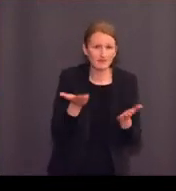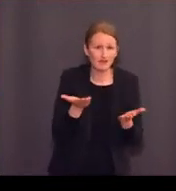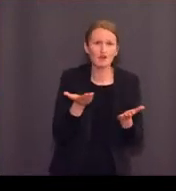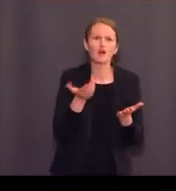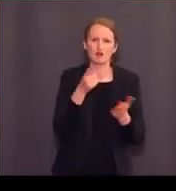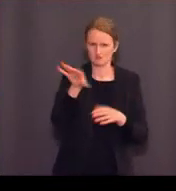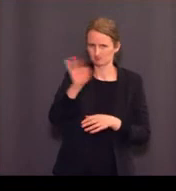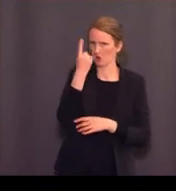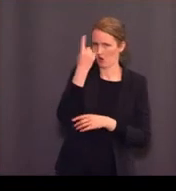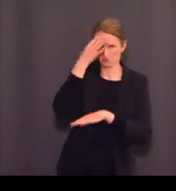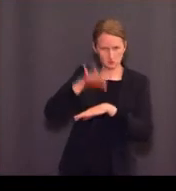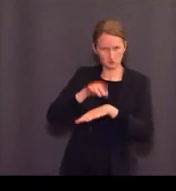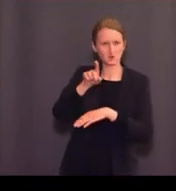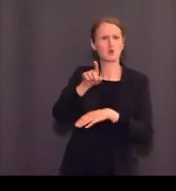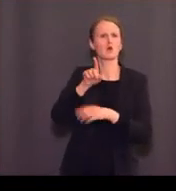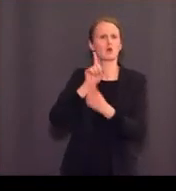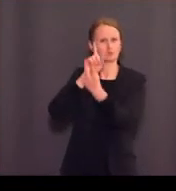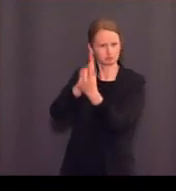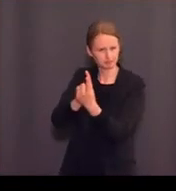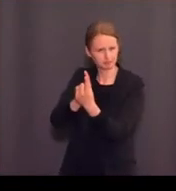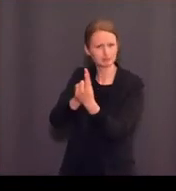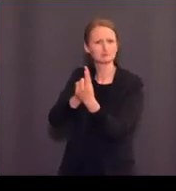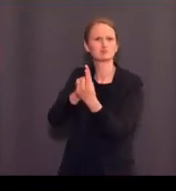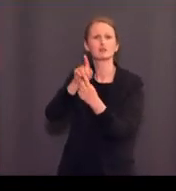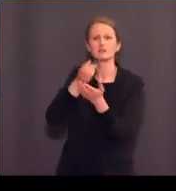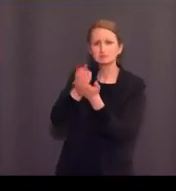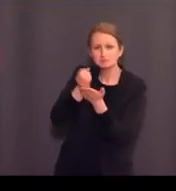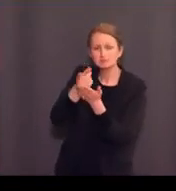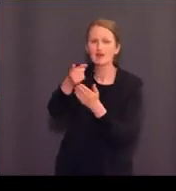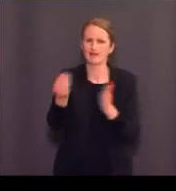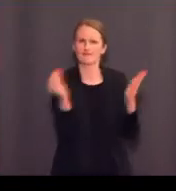qui pourra vous ajouter à la liste. Je vous remercie pour votre attention.